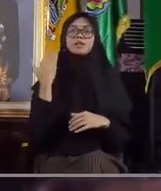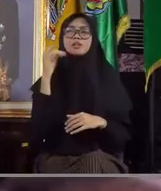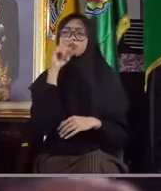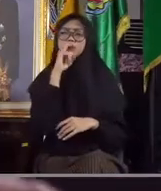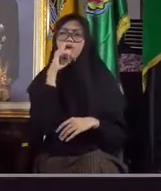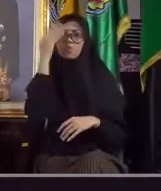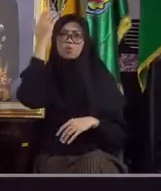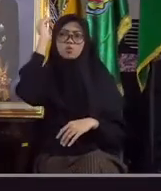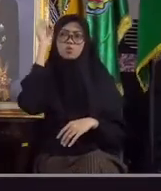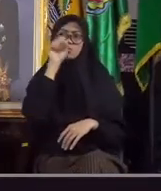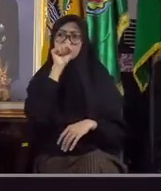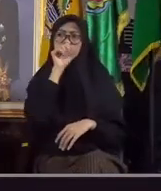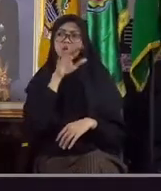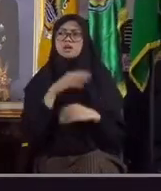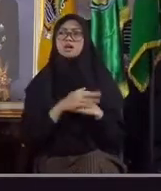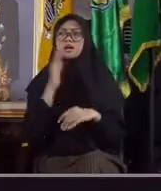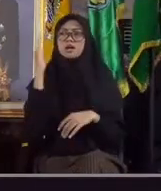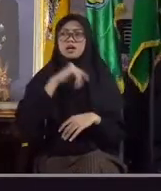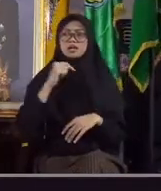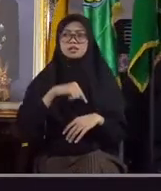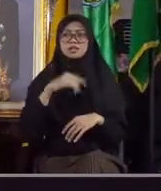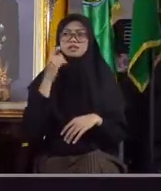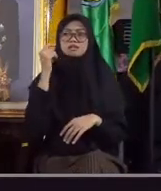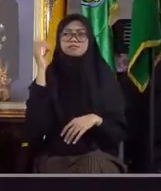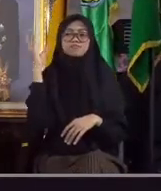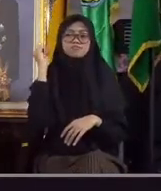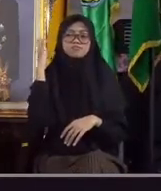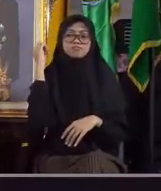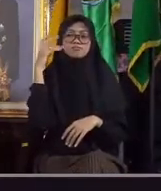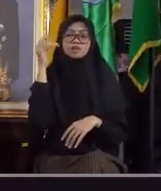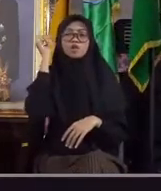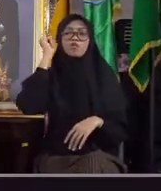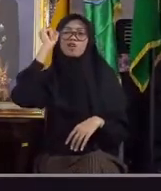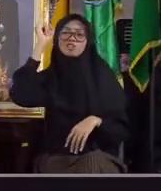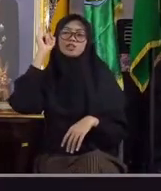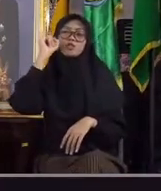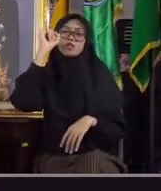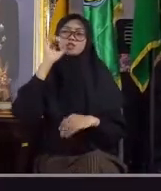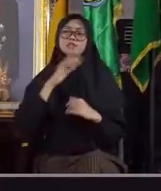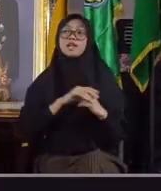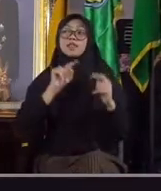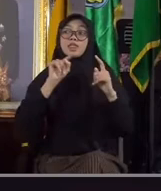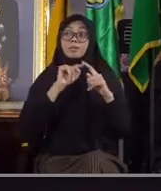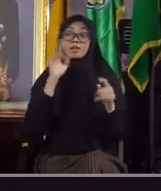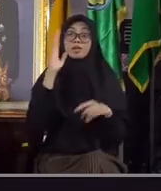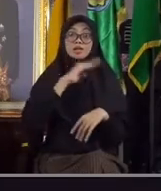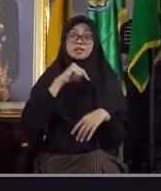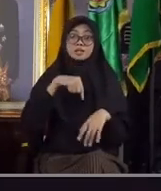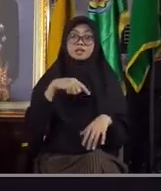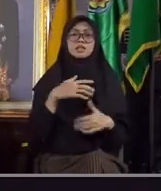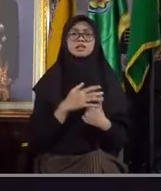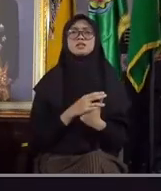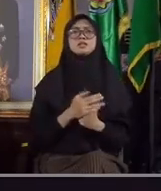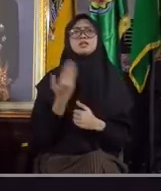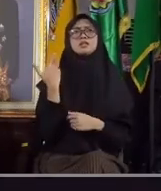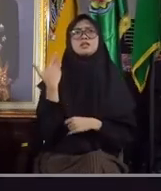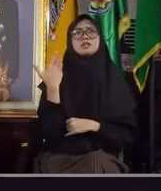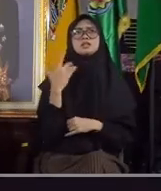sudah mengatakan harusnya kita hari ini mendengarkan inovasi-inovasi. Betul begitu ya Bapak Gubernur? Tapi begini Bapak Gubernur,